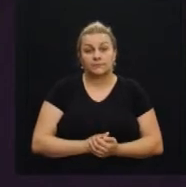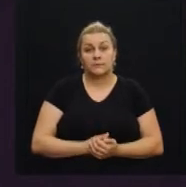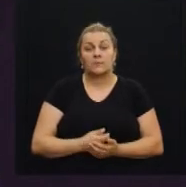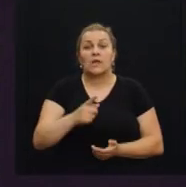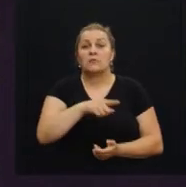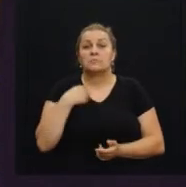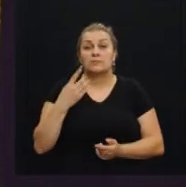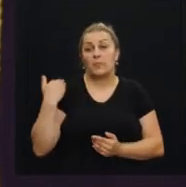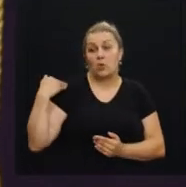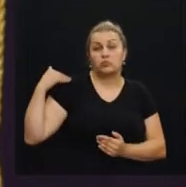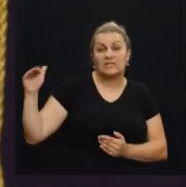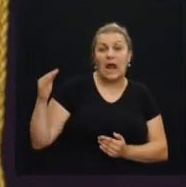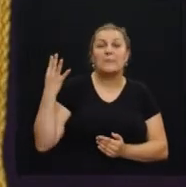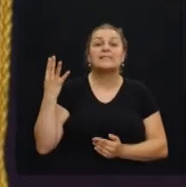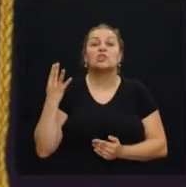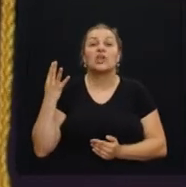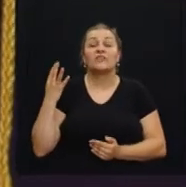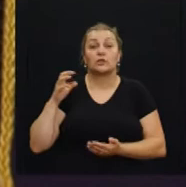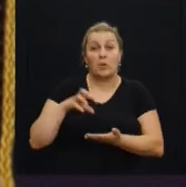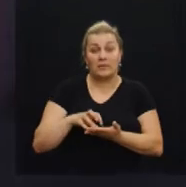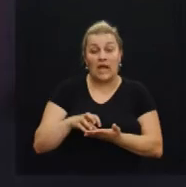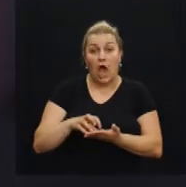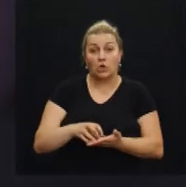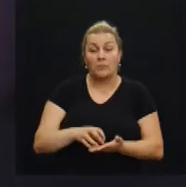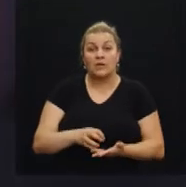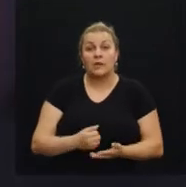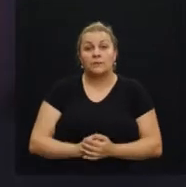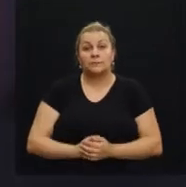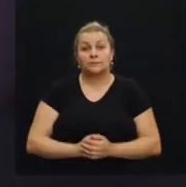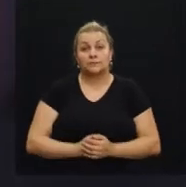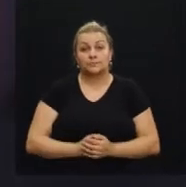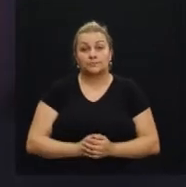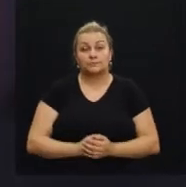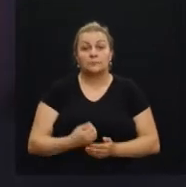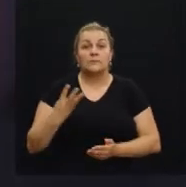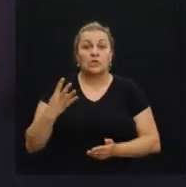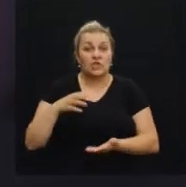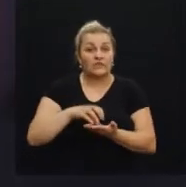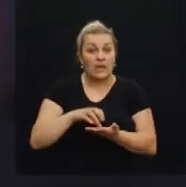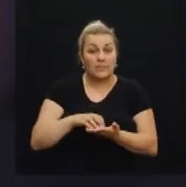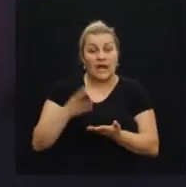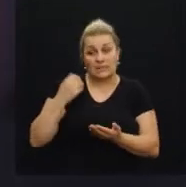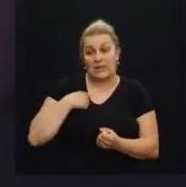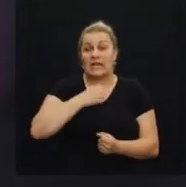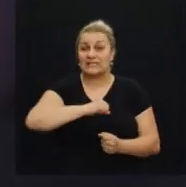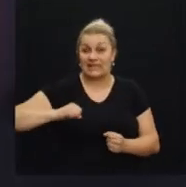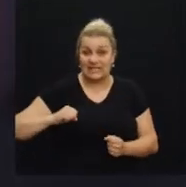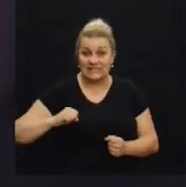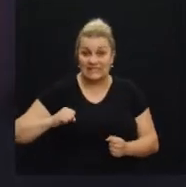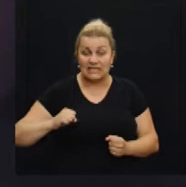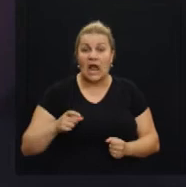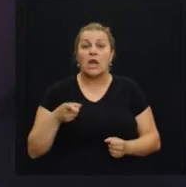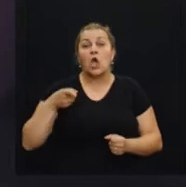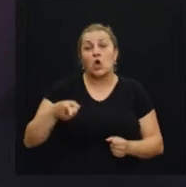u rame s 4. brigadom i sad četvrta brigada je bila s desne strane. Tu